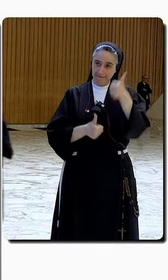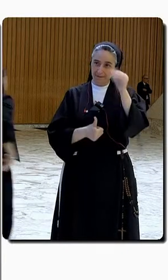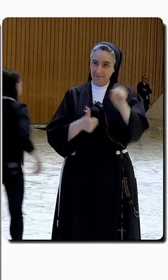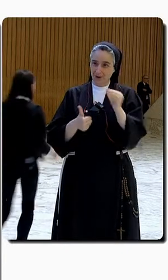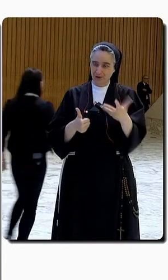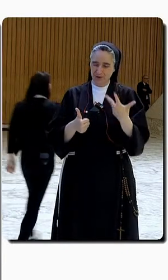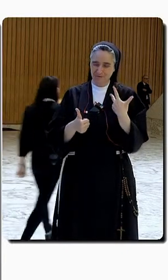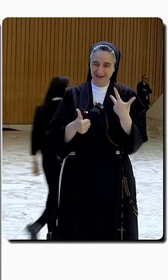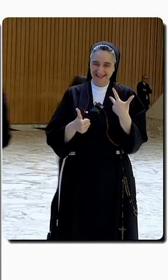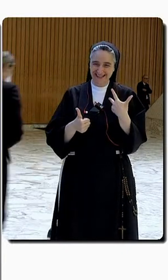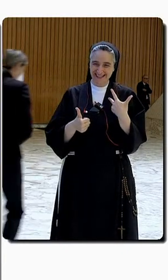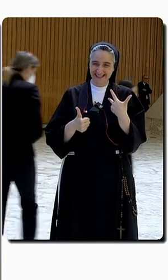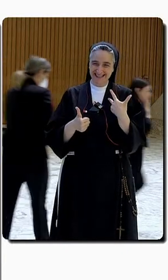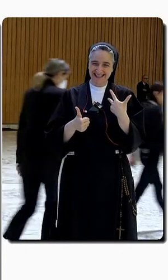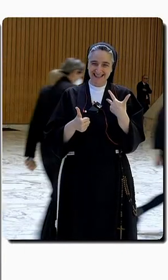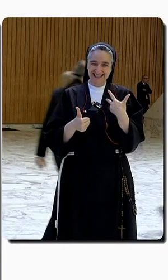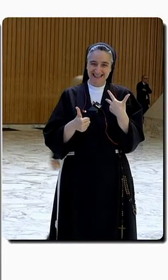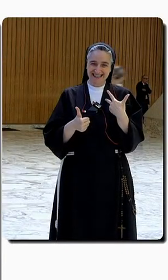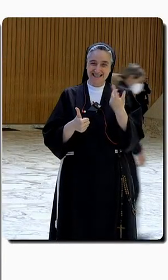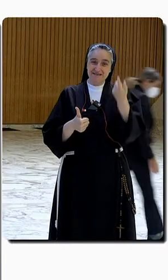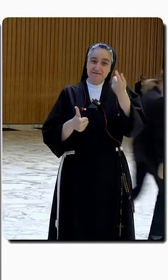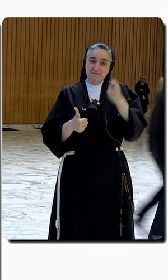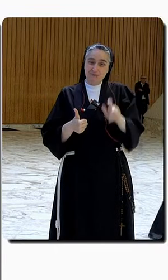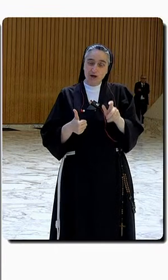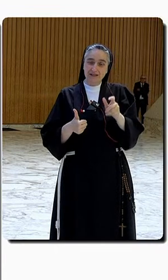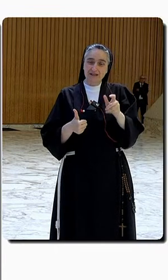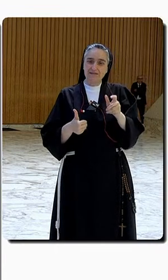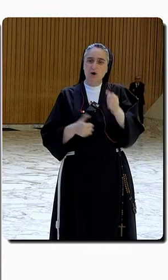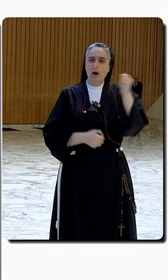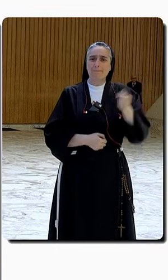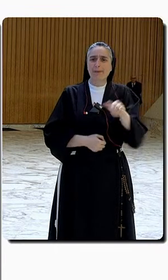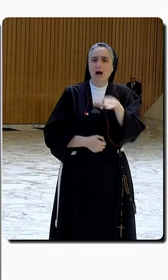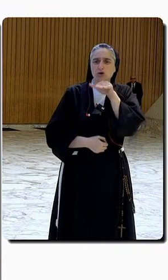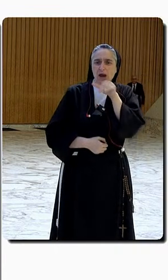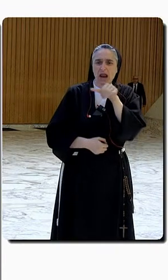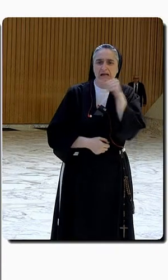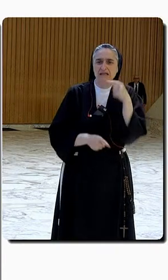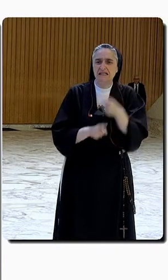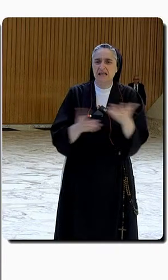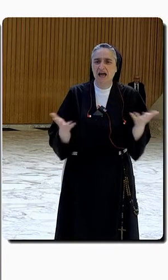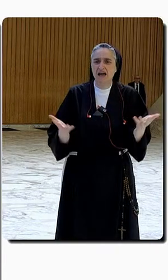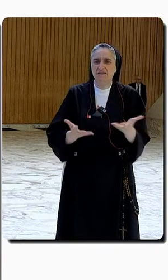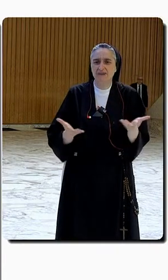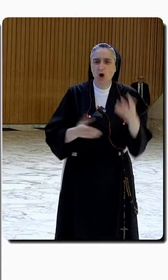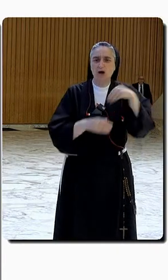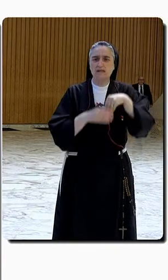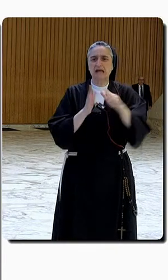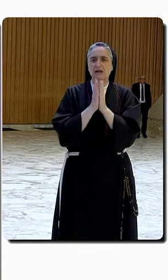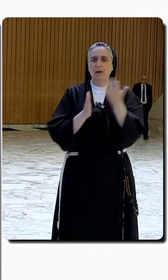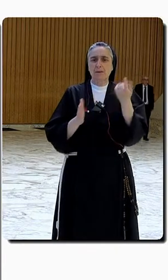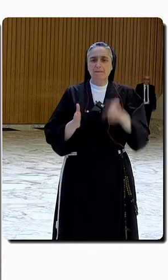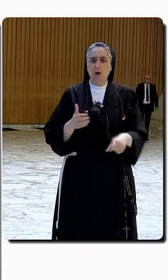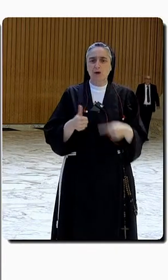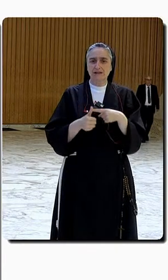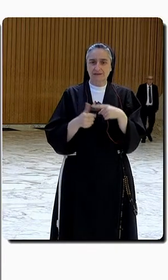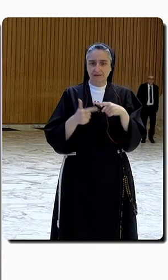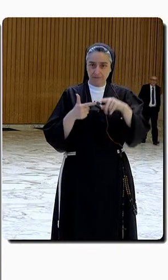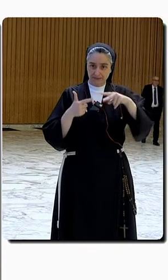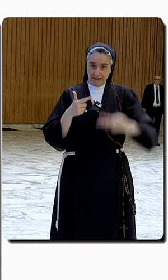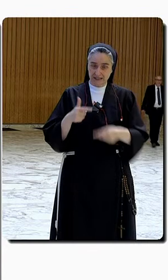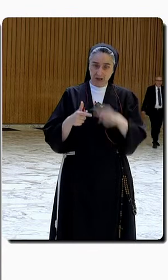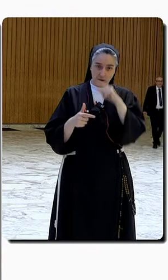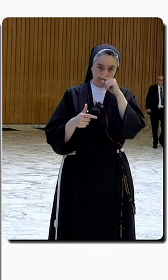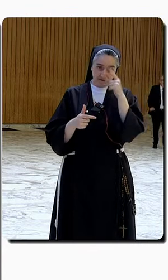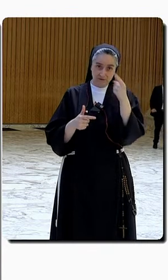è perché la pastorale degli anziani è essenziale nella Chiesa, come